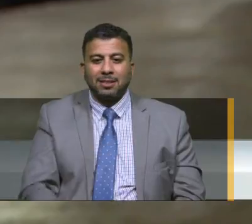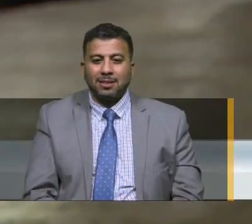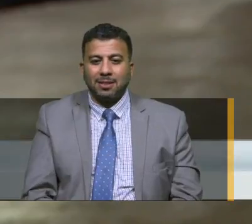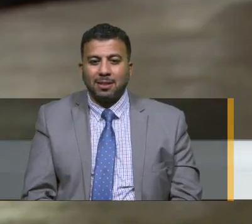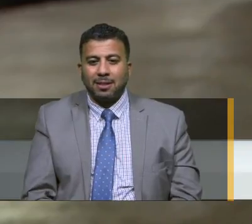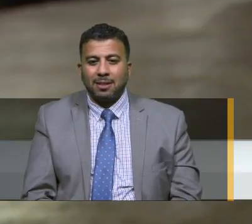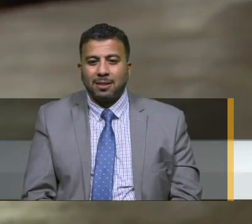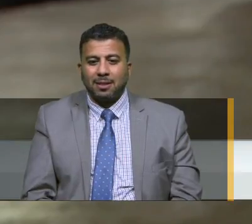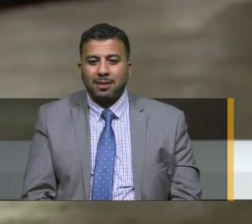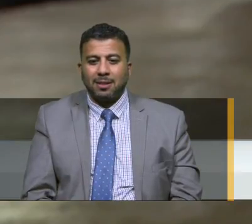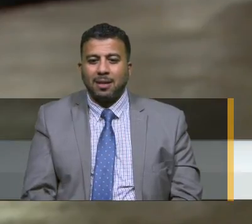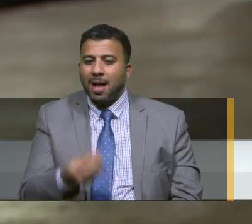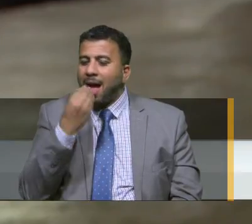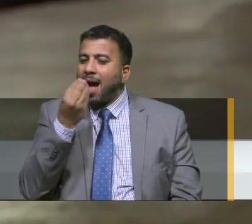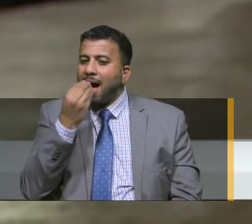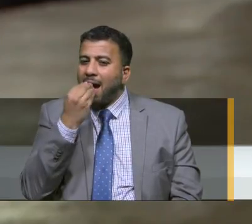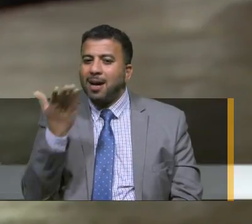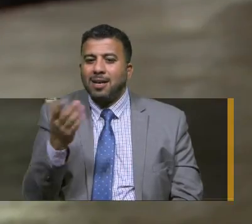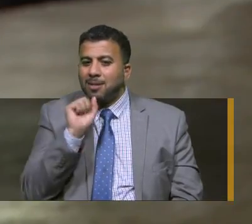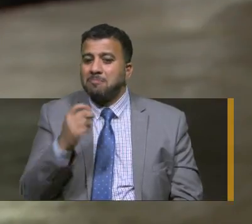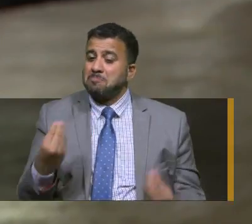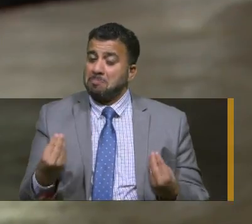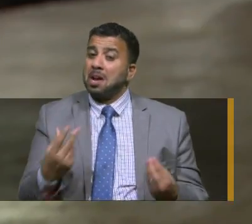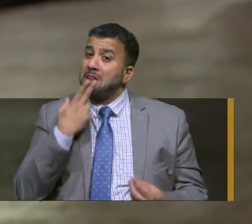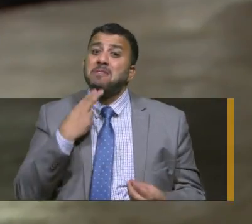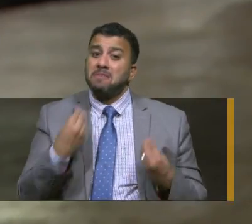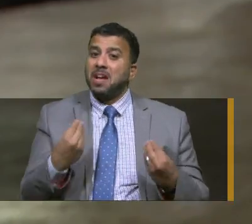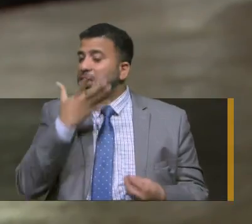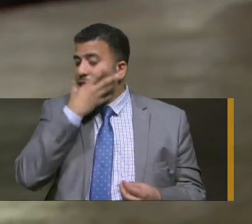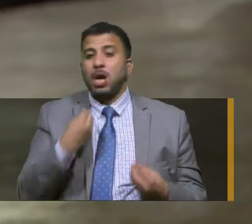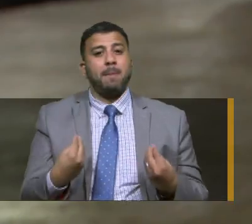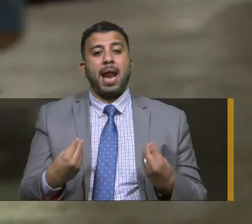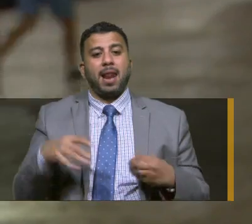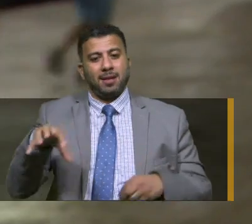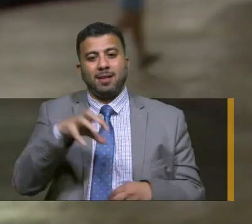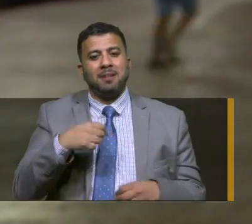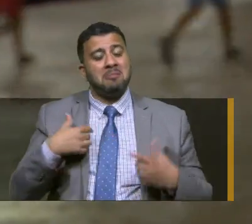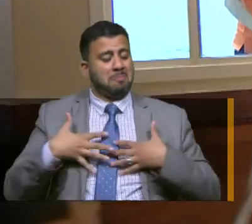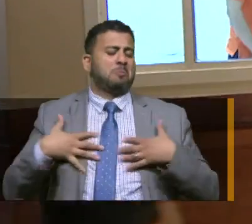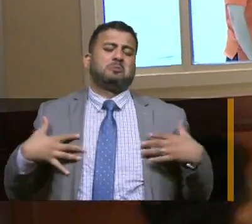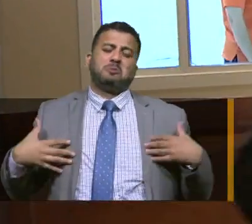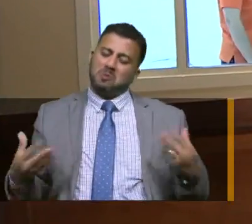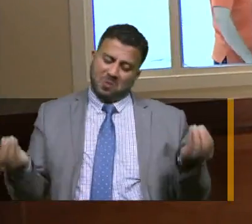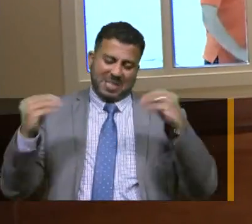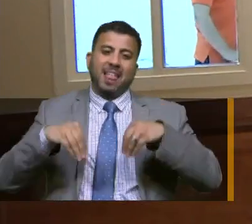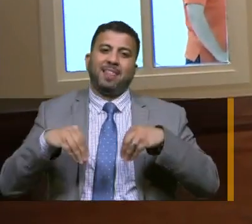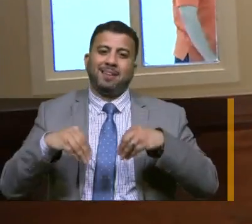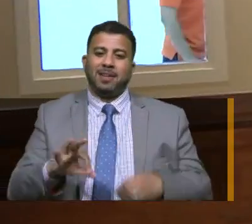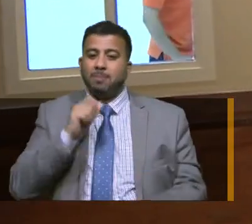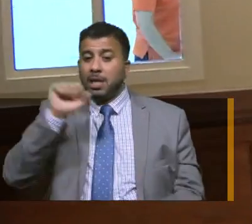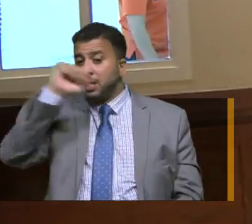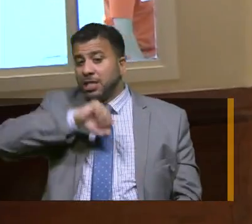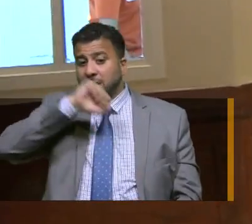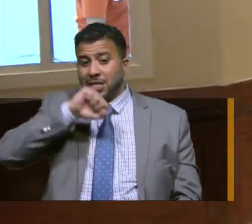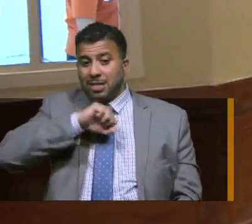وش اسمه مطاعم ومكان راقي وحلو وجميل، استأنسنا وايد. ولأن الشارقة